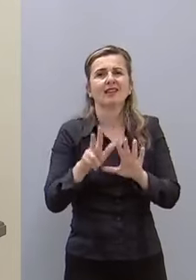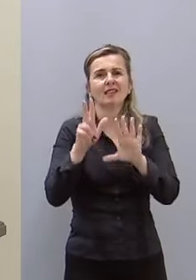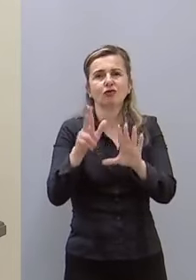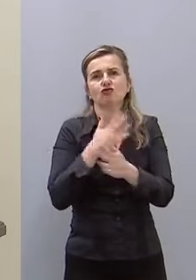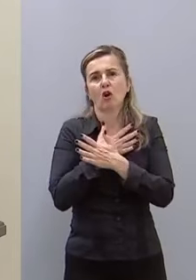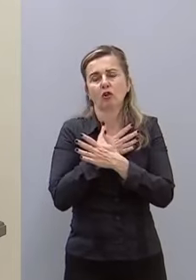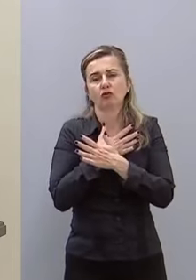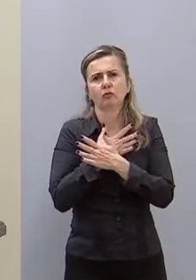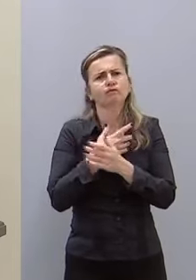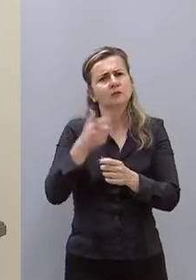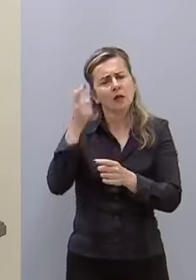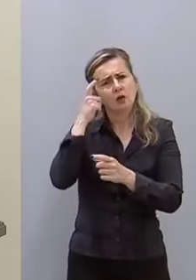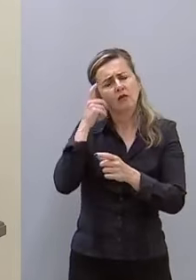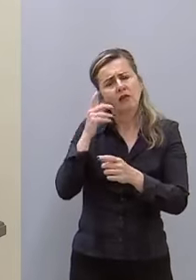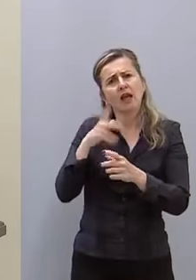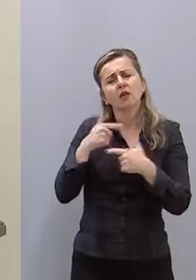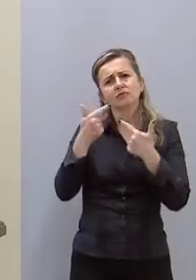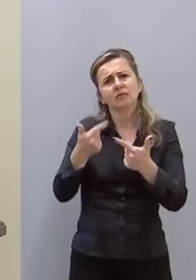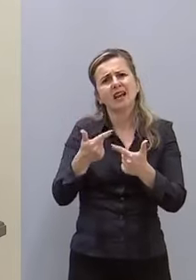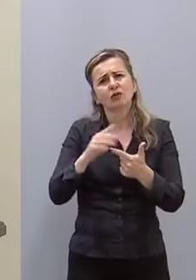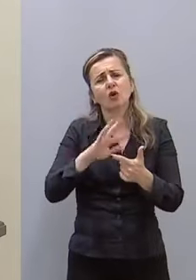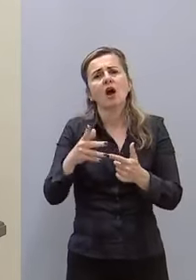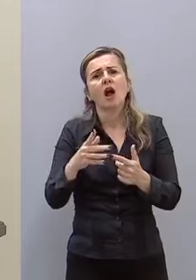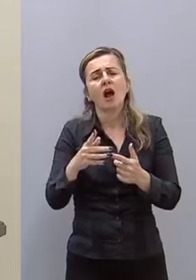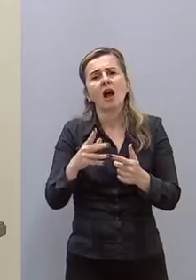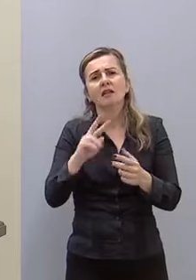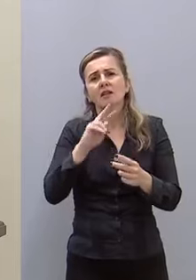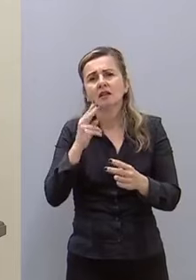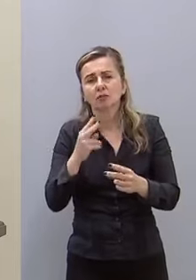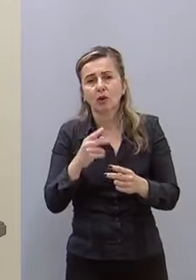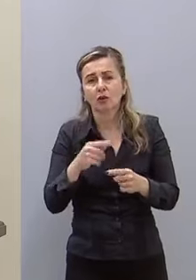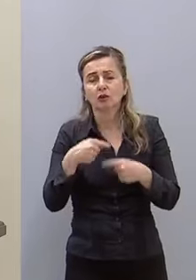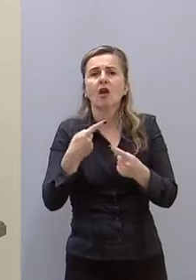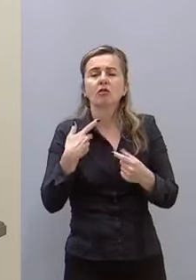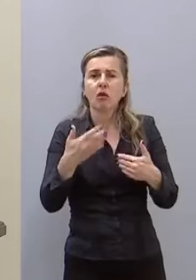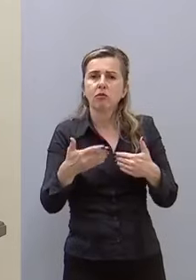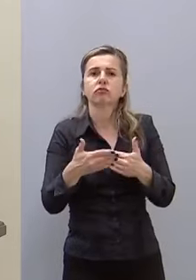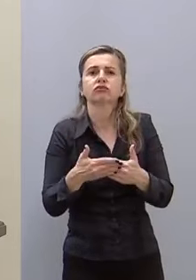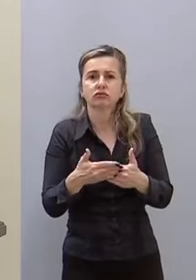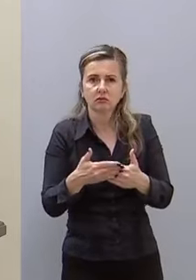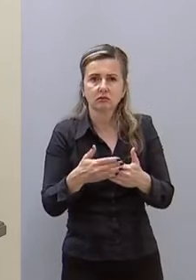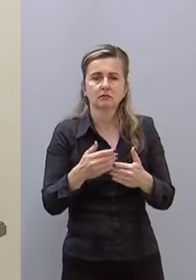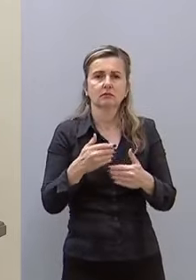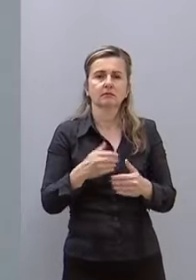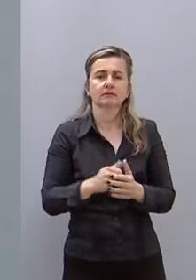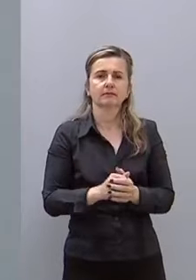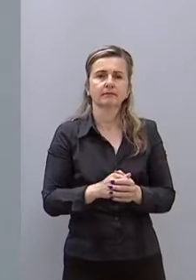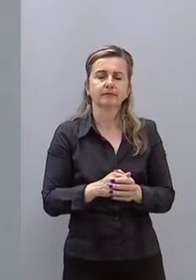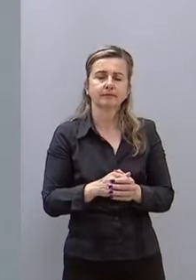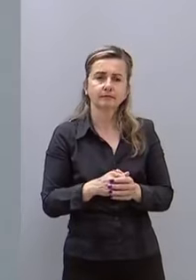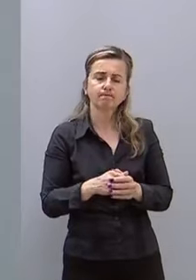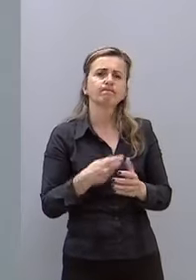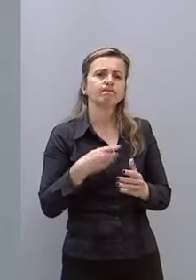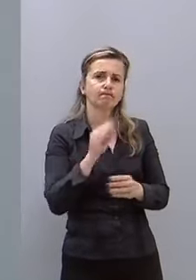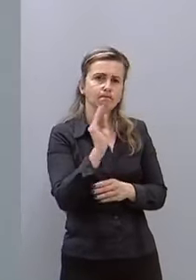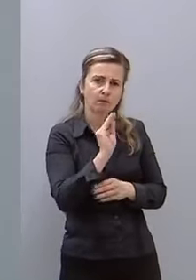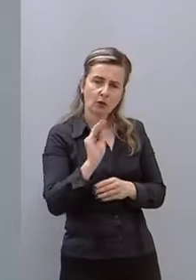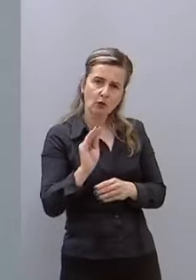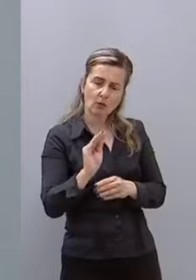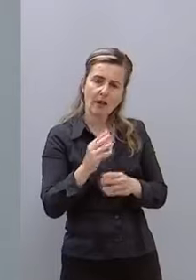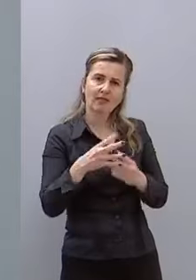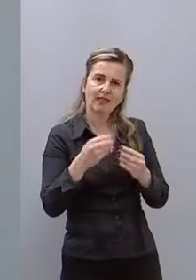sono arrivati ulteriori riscontri dopo la frenata scrive la collega di boccia la richiesta fatta da